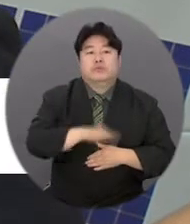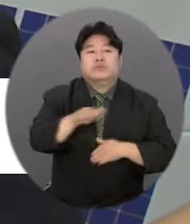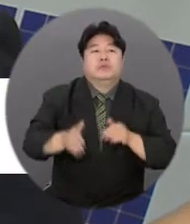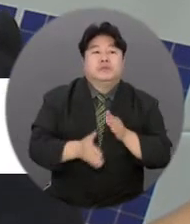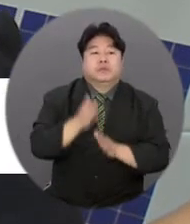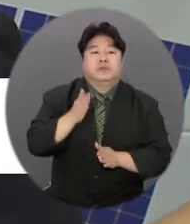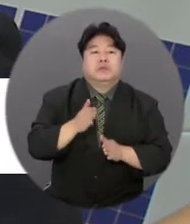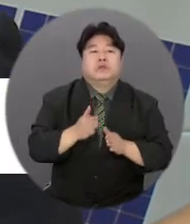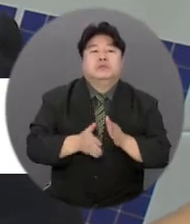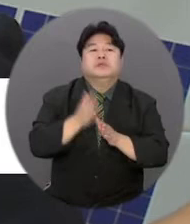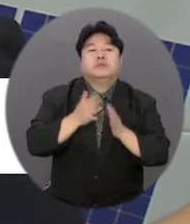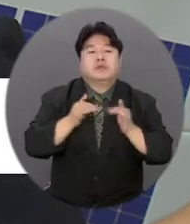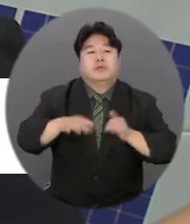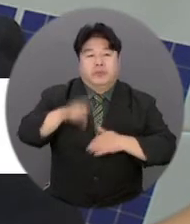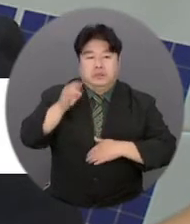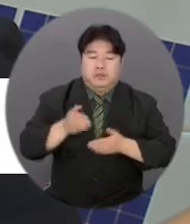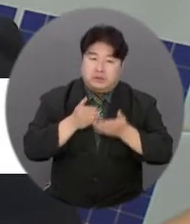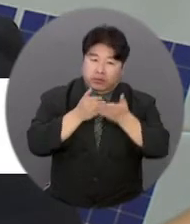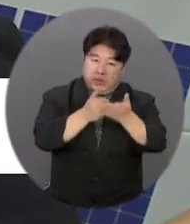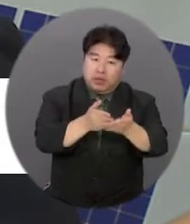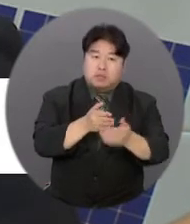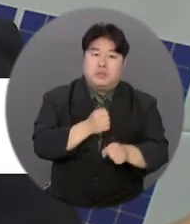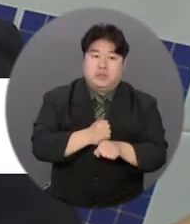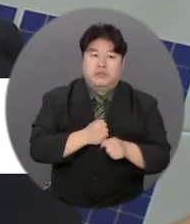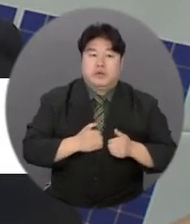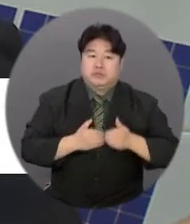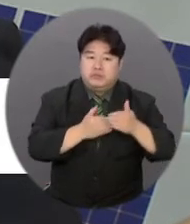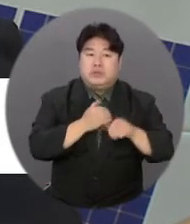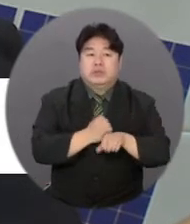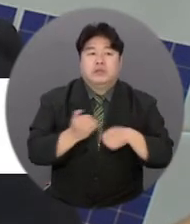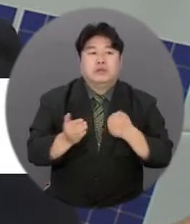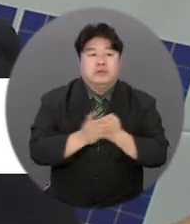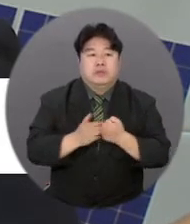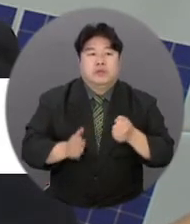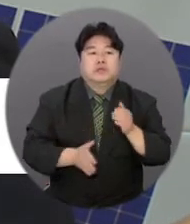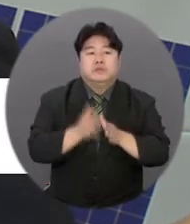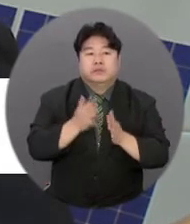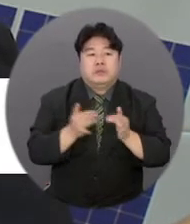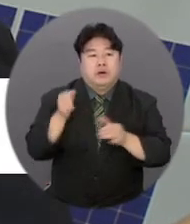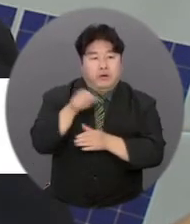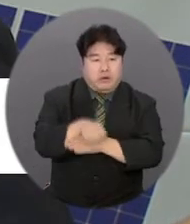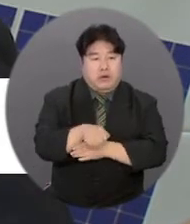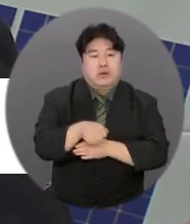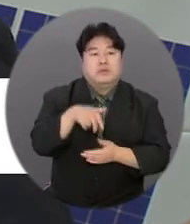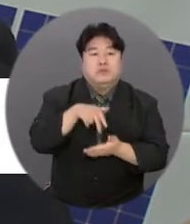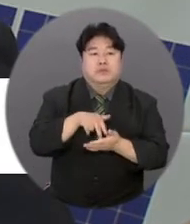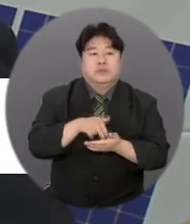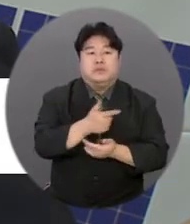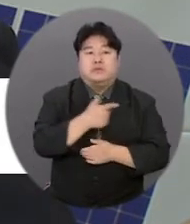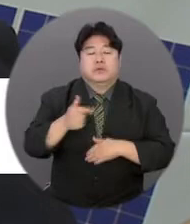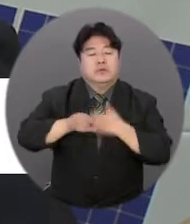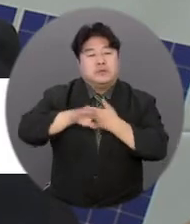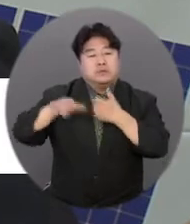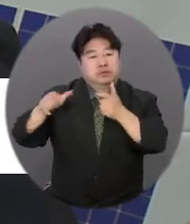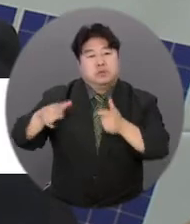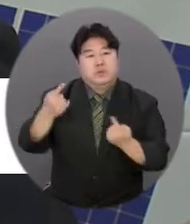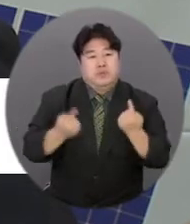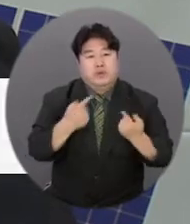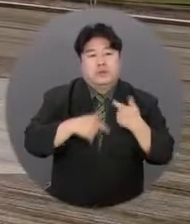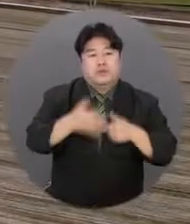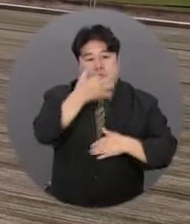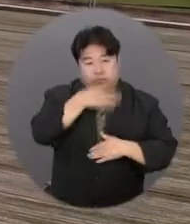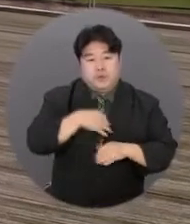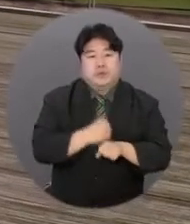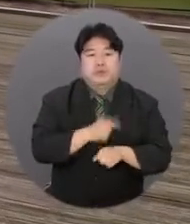시는 시민이 먼저 제안을 해가지고 추진을 하기 때문에 시민 수용성 면에서는 굉장히 다른 지역보다 더